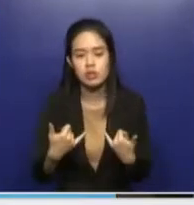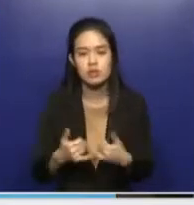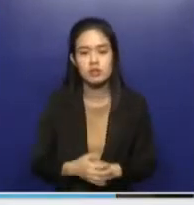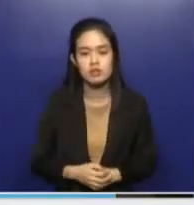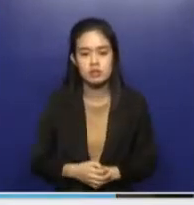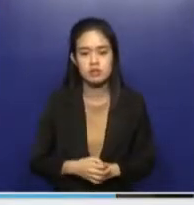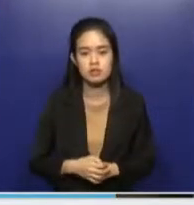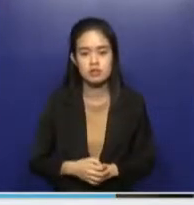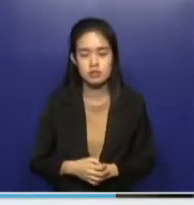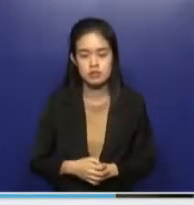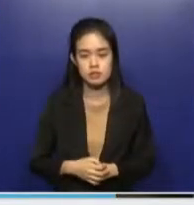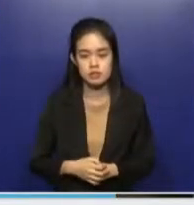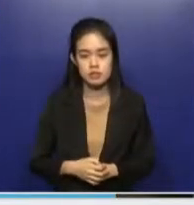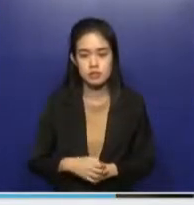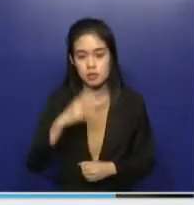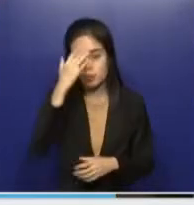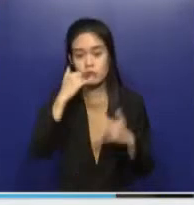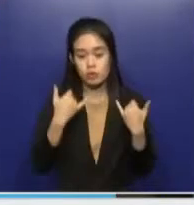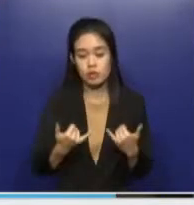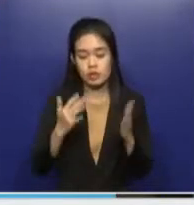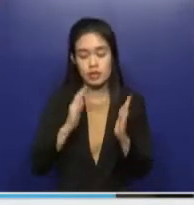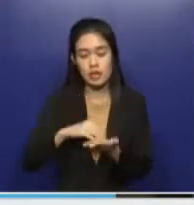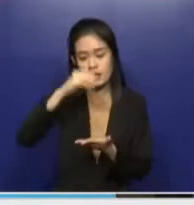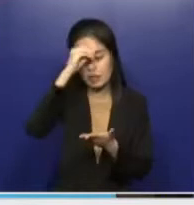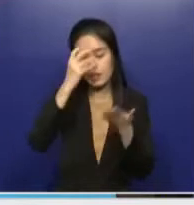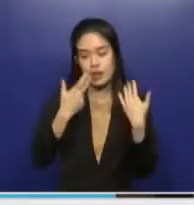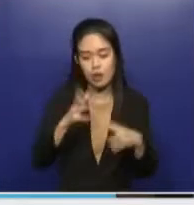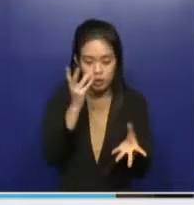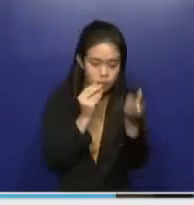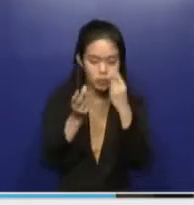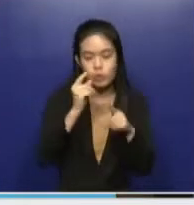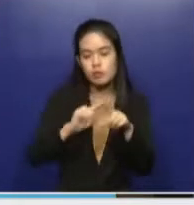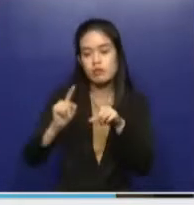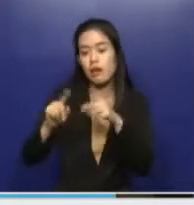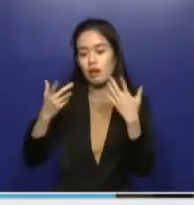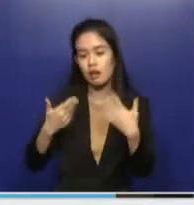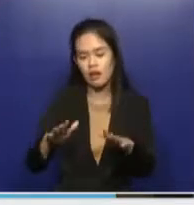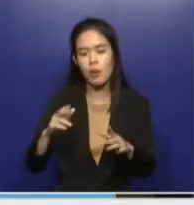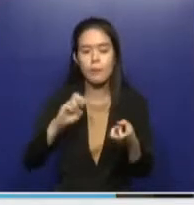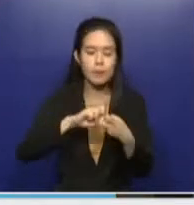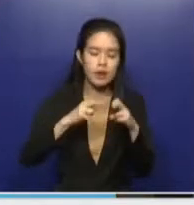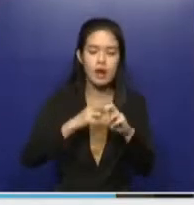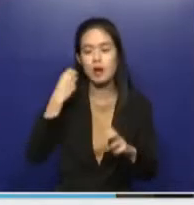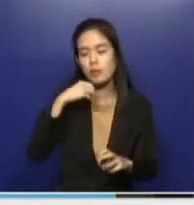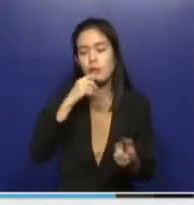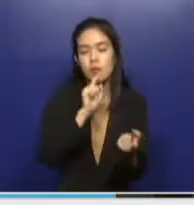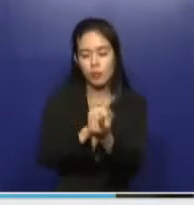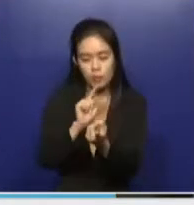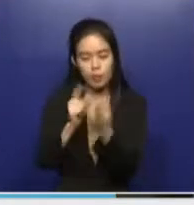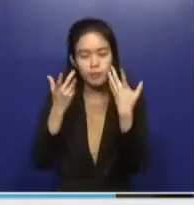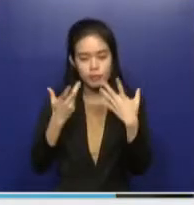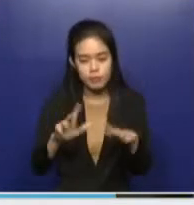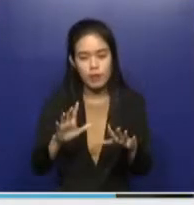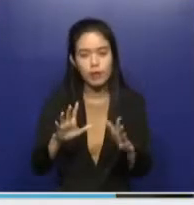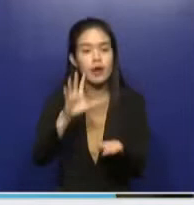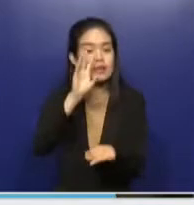รียนรู้กับมันเพราะเรามีบทเรียนแบบนี้เกิดขึ้นในบ้านเมืองของเรามานับครั้งไม่ถ้วนเพราะฉะนั้นกรุณาอย่าม